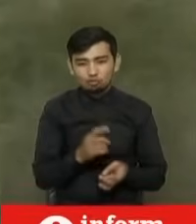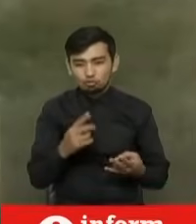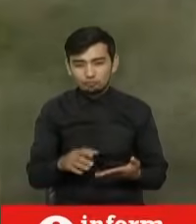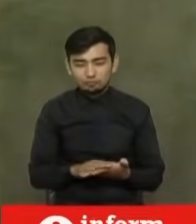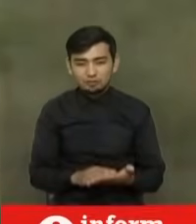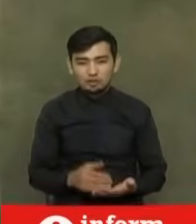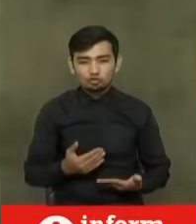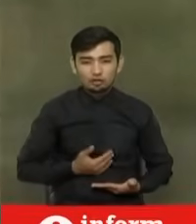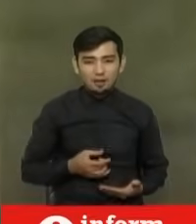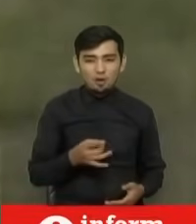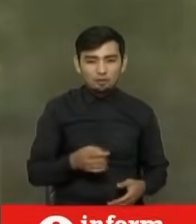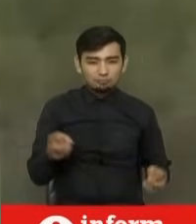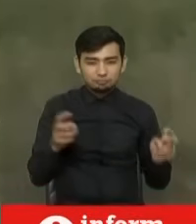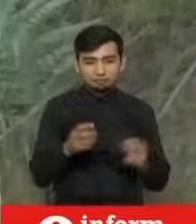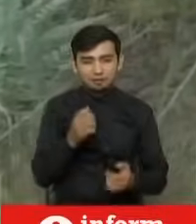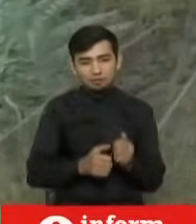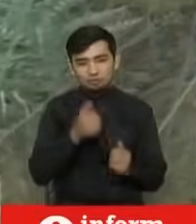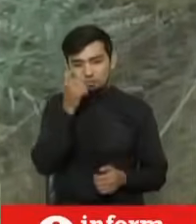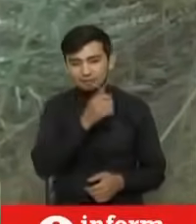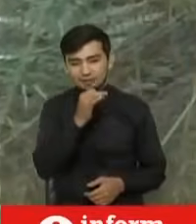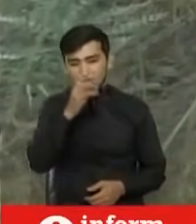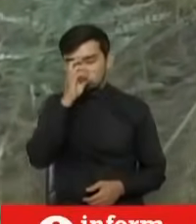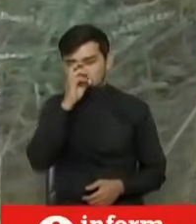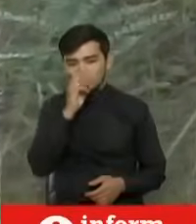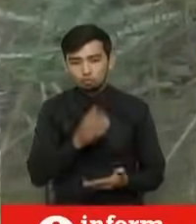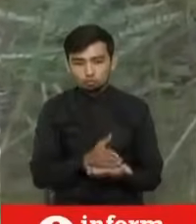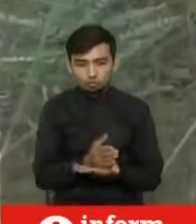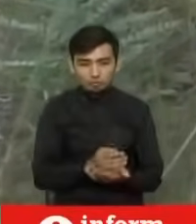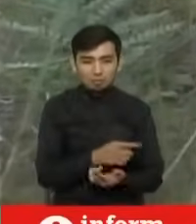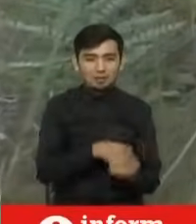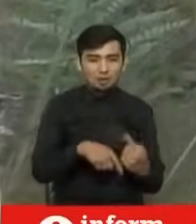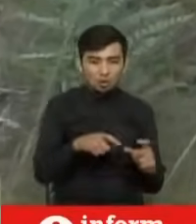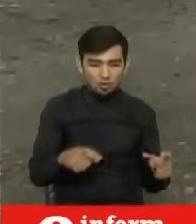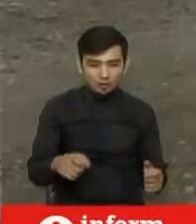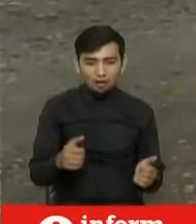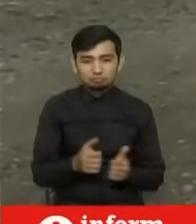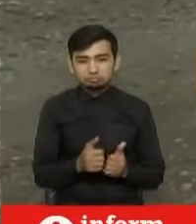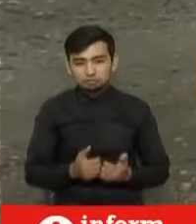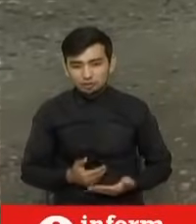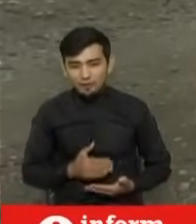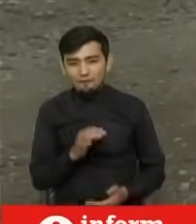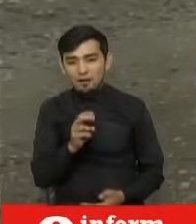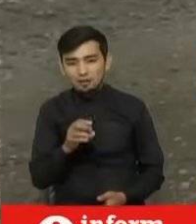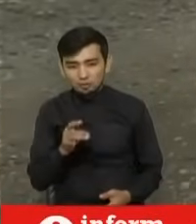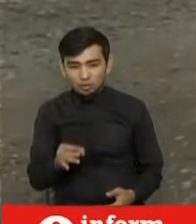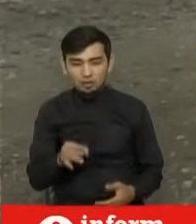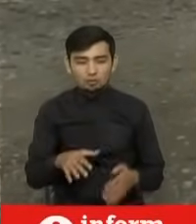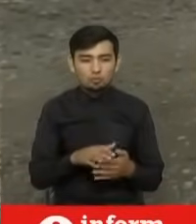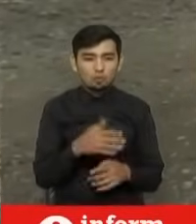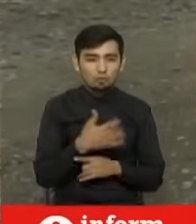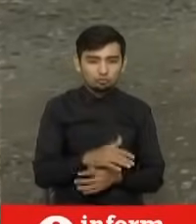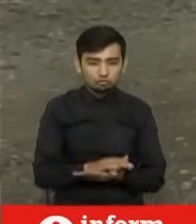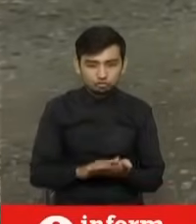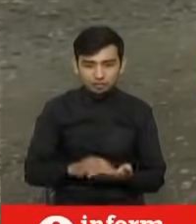уборку жители района выходят регулярно на днях государственные служащие предприниматели местные жители волонтёры очистили улицы и